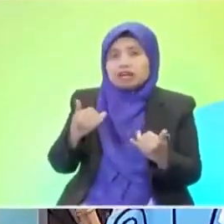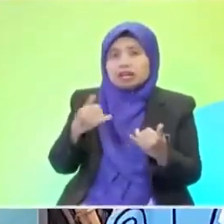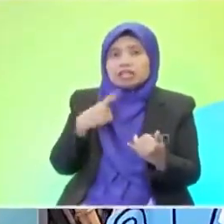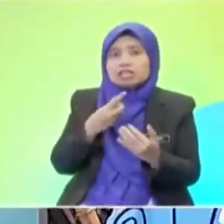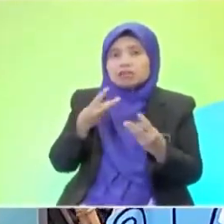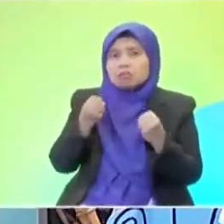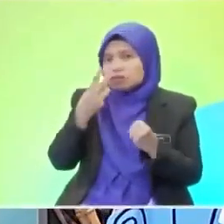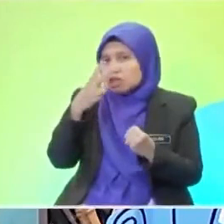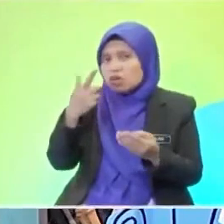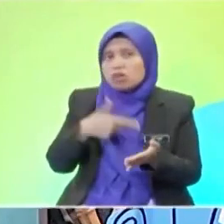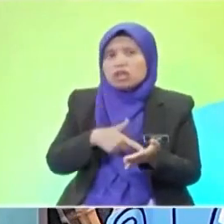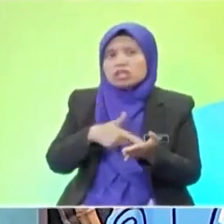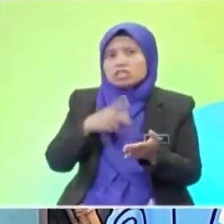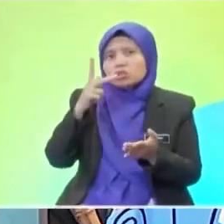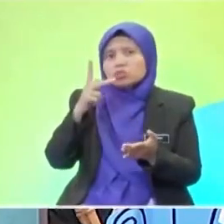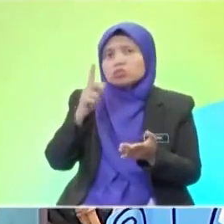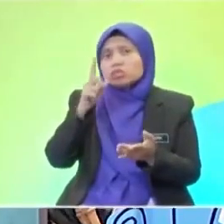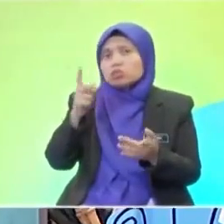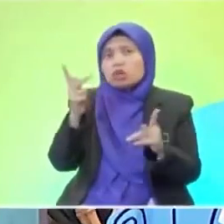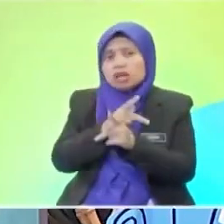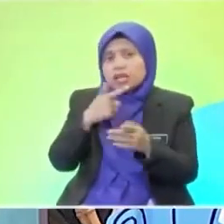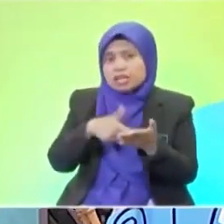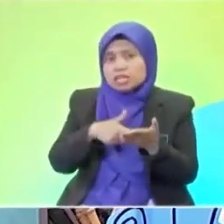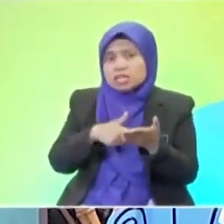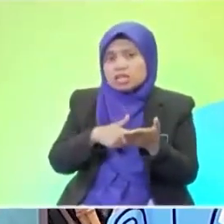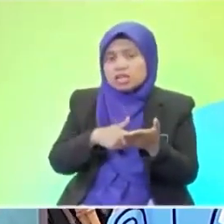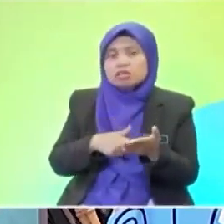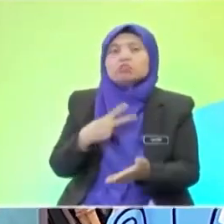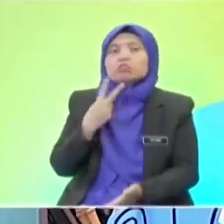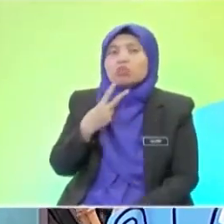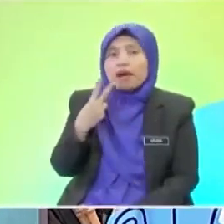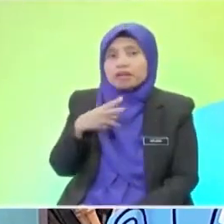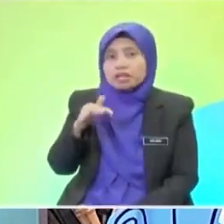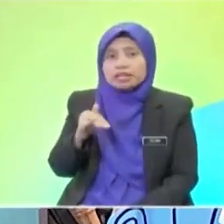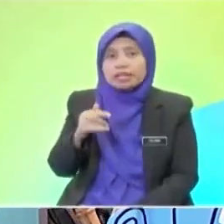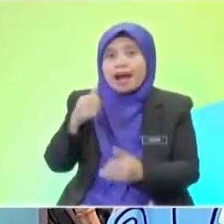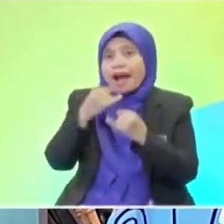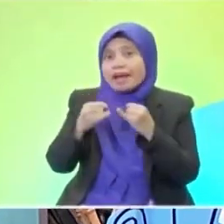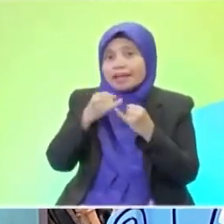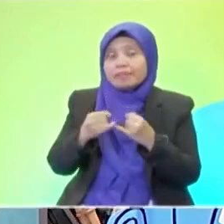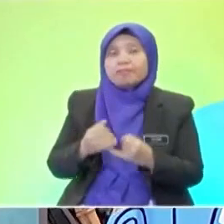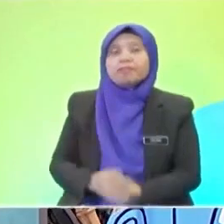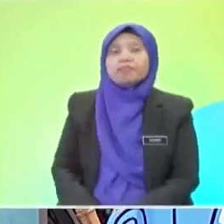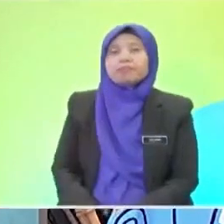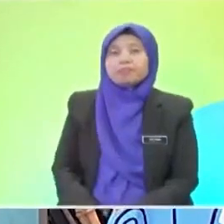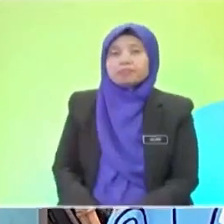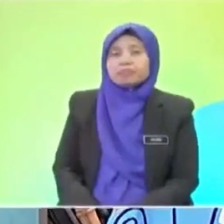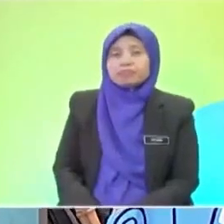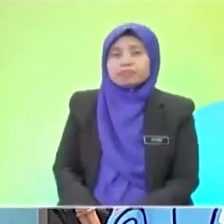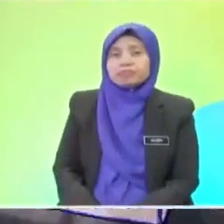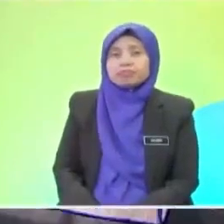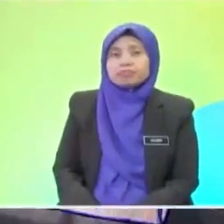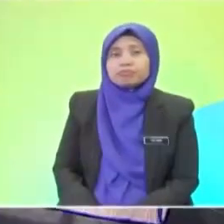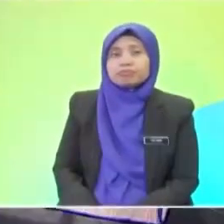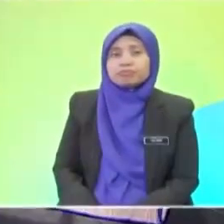tengok lagi sekali lagi kita dengar sekali lagi audio yang terakhir Mari sama-sama kita dengarkan audio yang